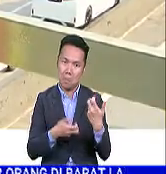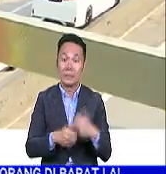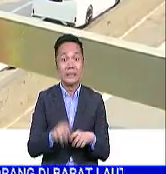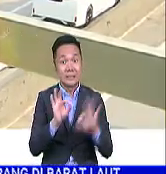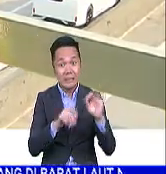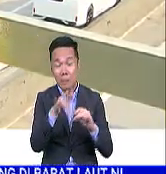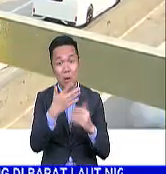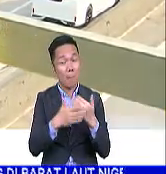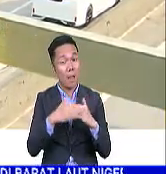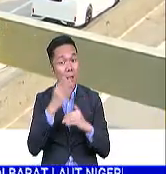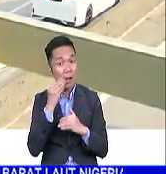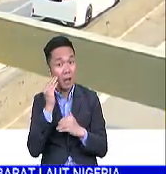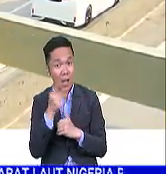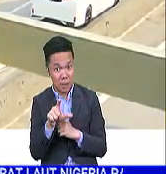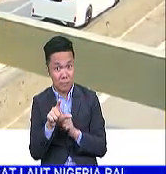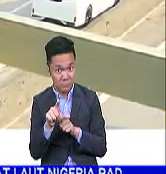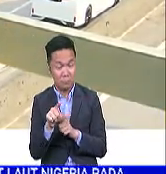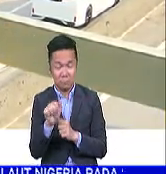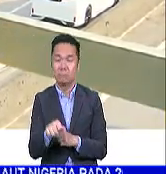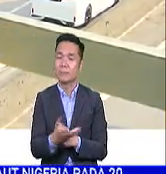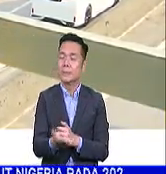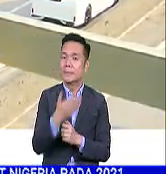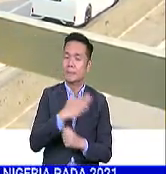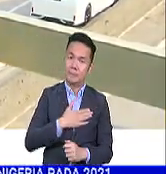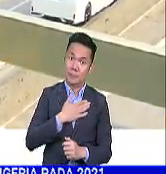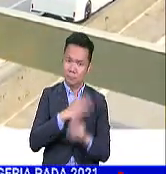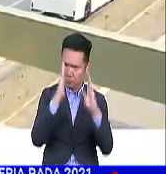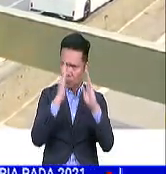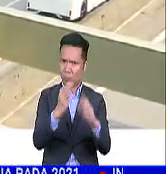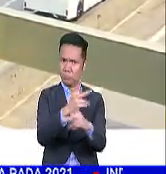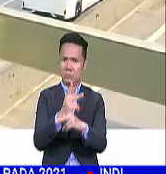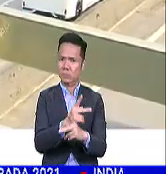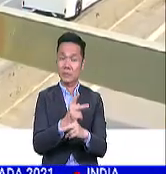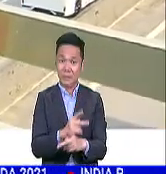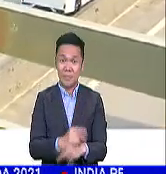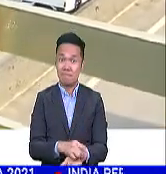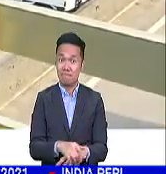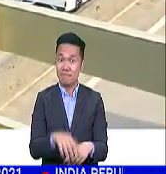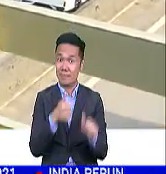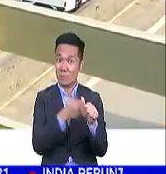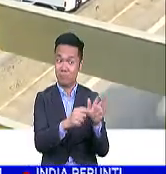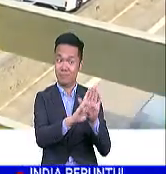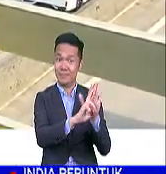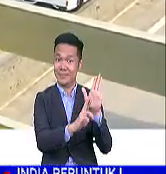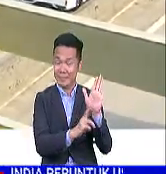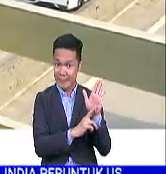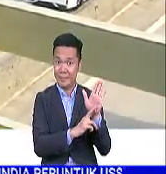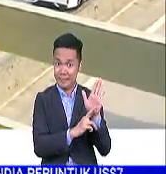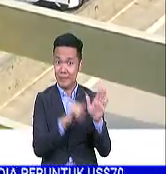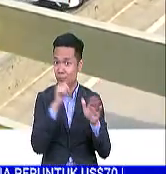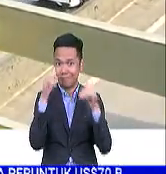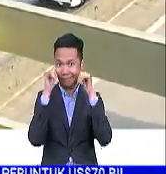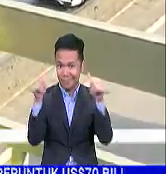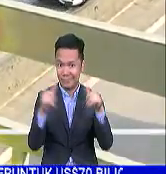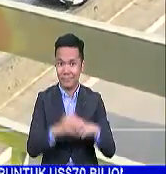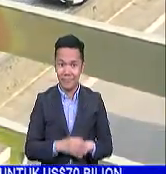ke ibu kota, sekali lagi diingatkan agar berhati-hati dan mematuhi peraturan yang telah ditetapkan. Jadi